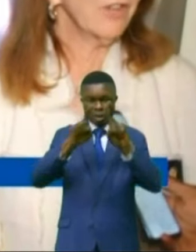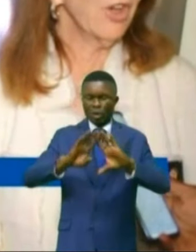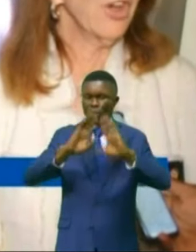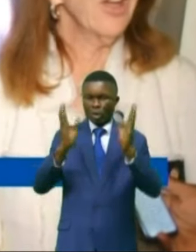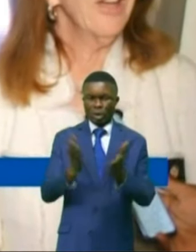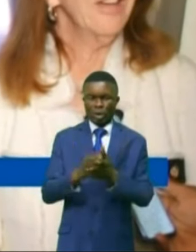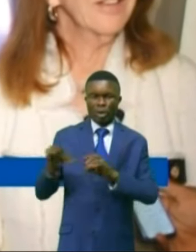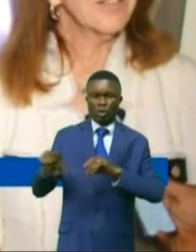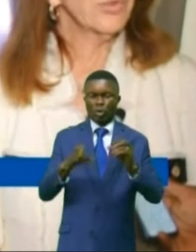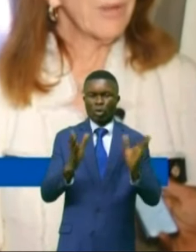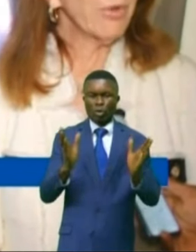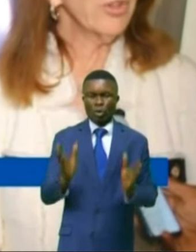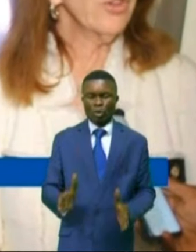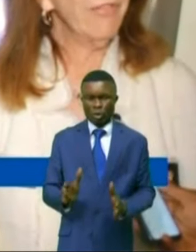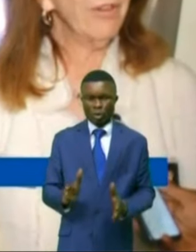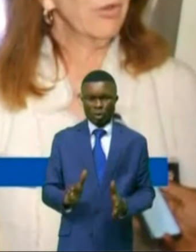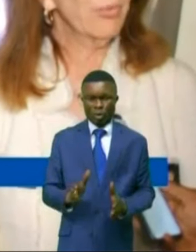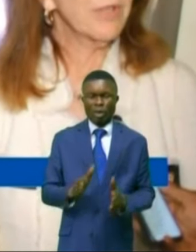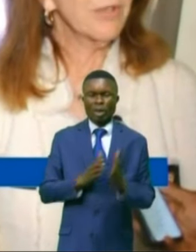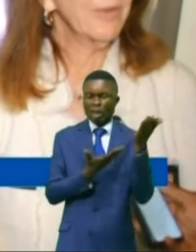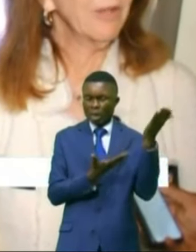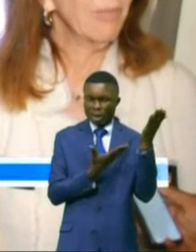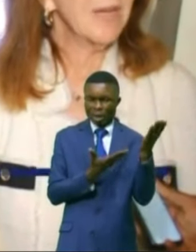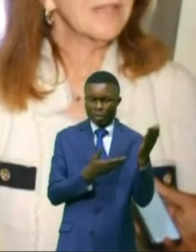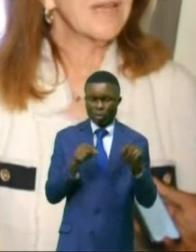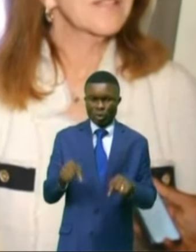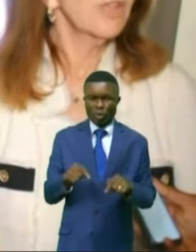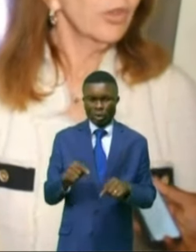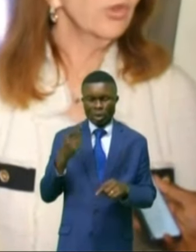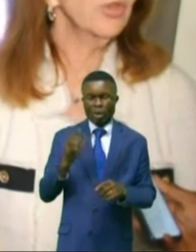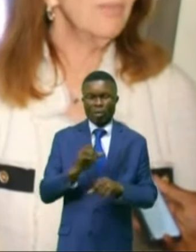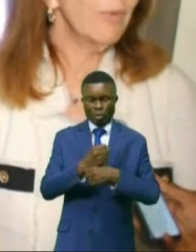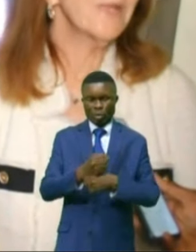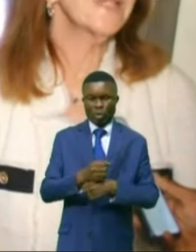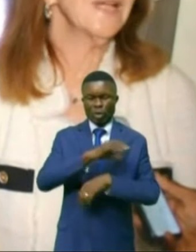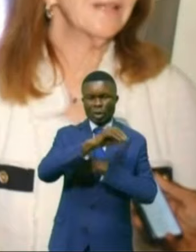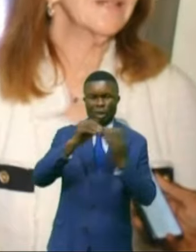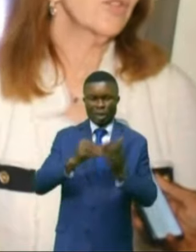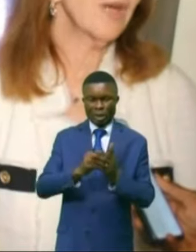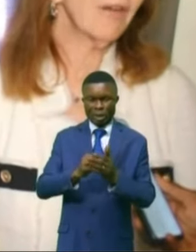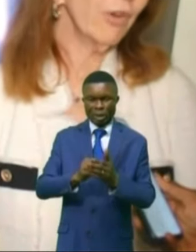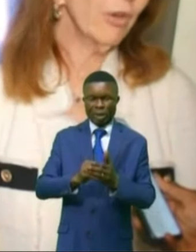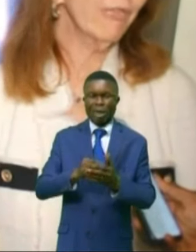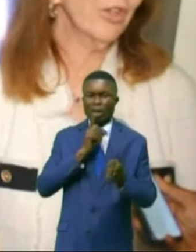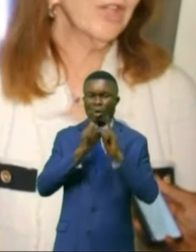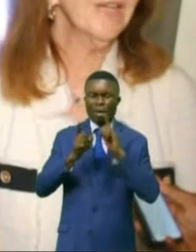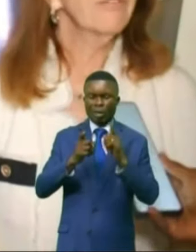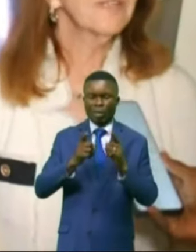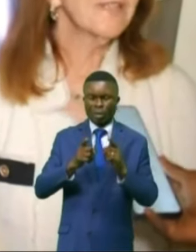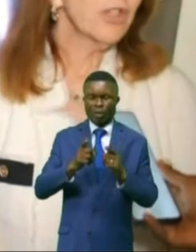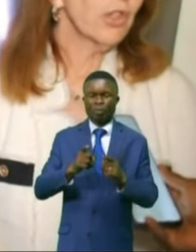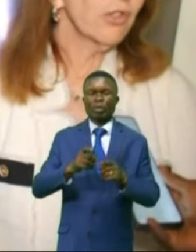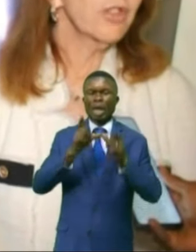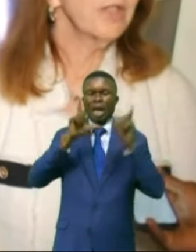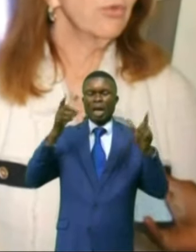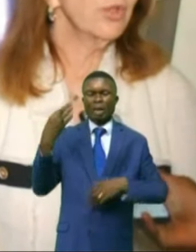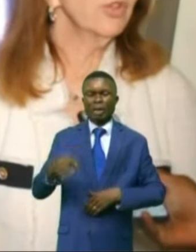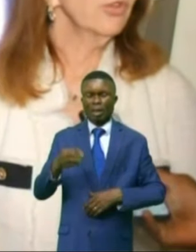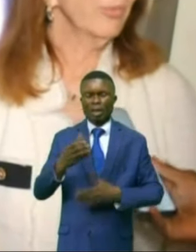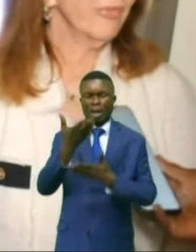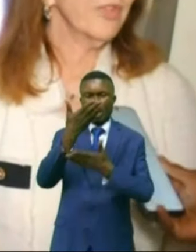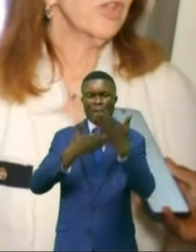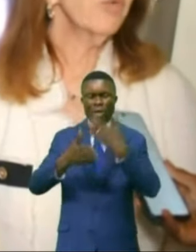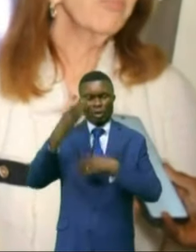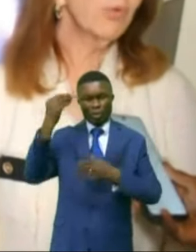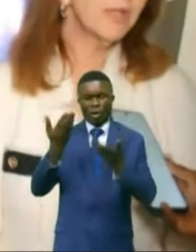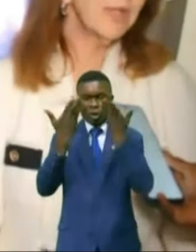des acteurs qui sont importants afin que nous puissions mettre en place un centre de diplomatie internationale francophone, d'avoir des échanges d'étudiants,